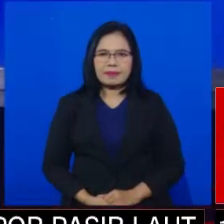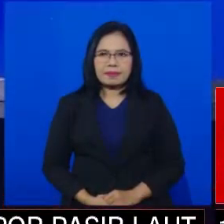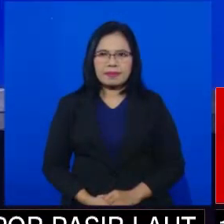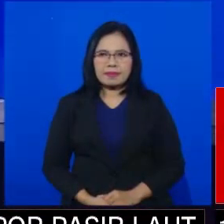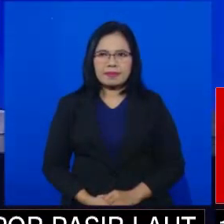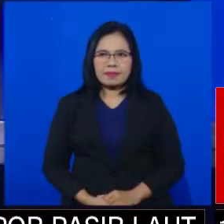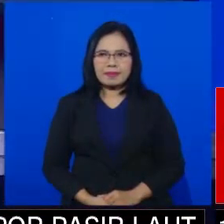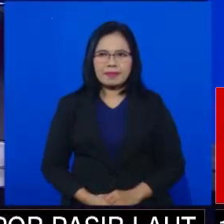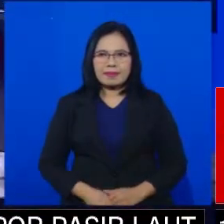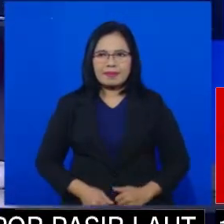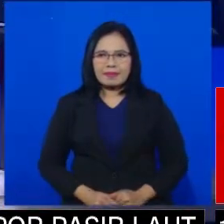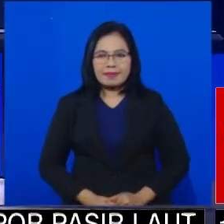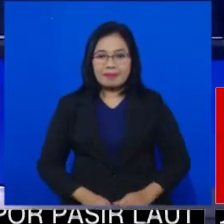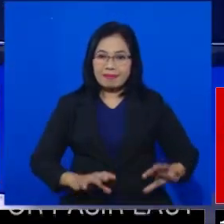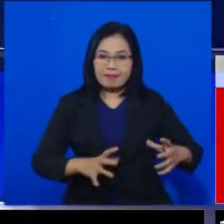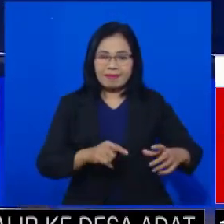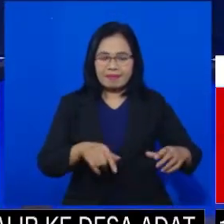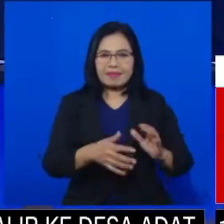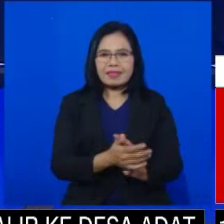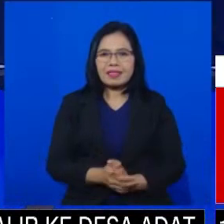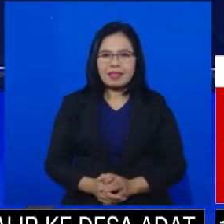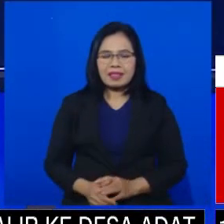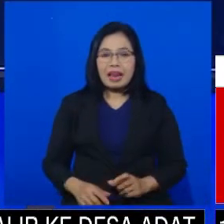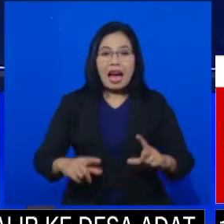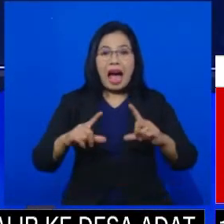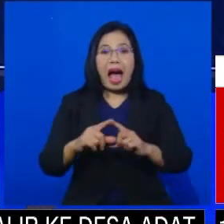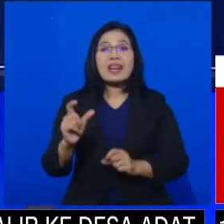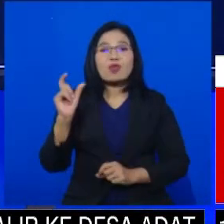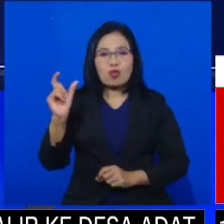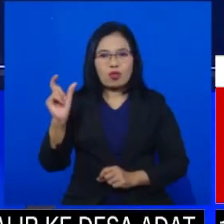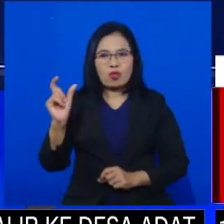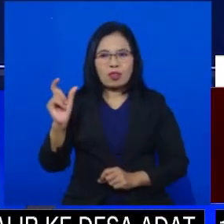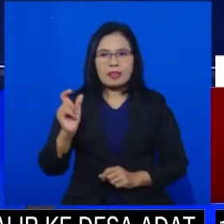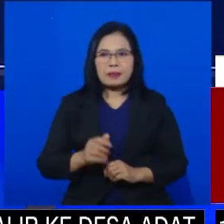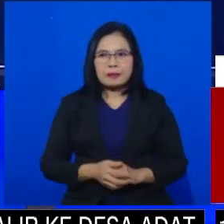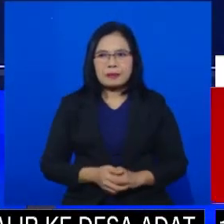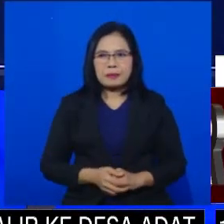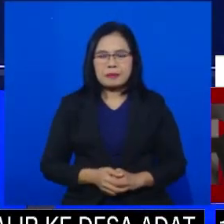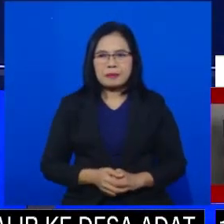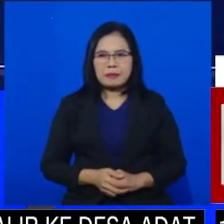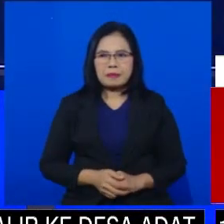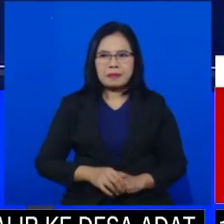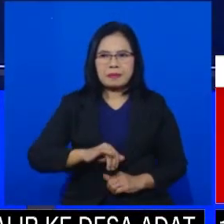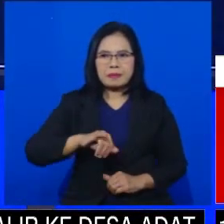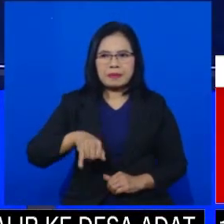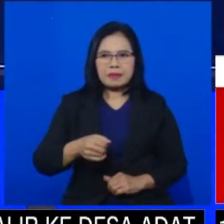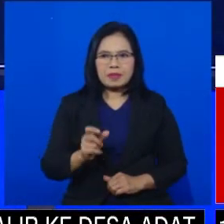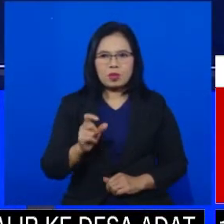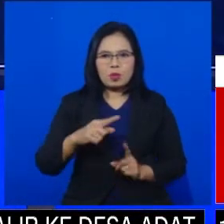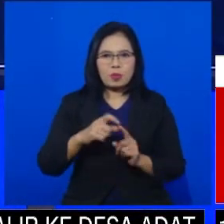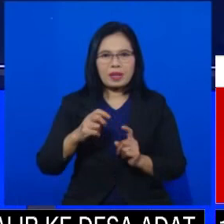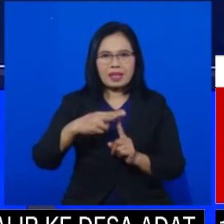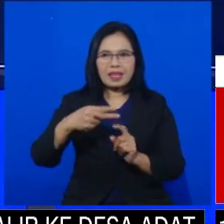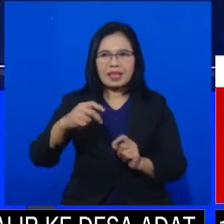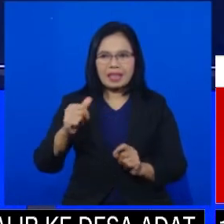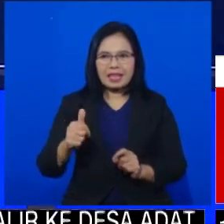Penampilan tim Jupiter TNI Angkatan Udara selalu dinanti. Kali ini 6 pesawat tim aerobatik Jupiter TNI Angkatan Udara tampil memesona di